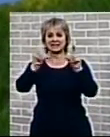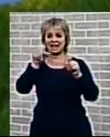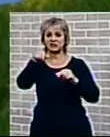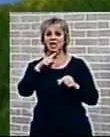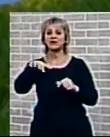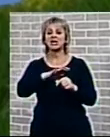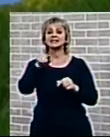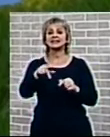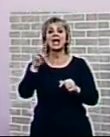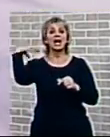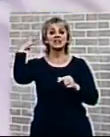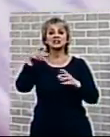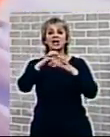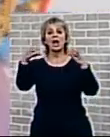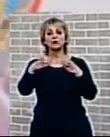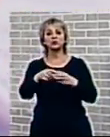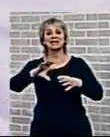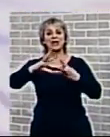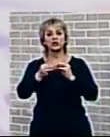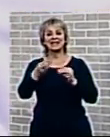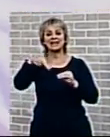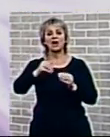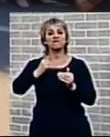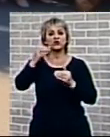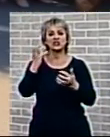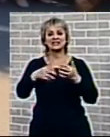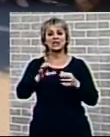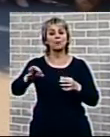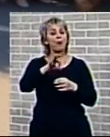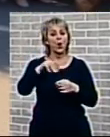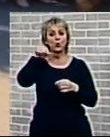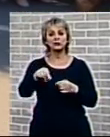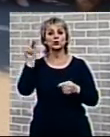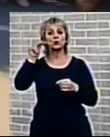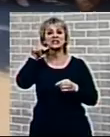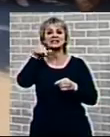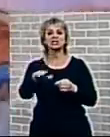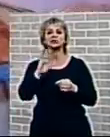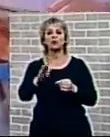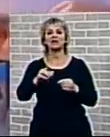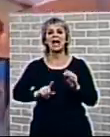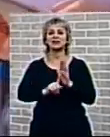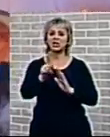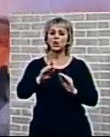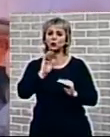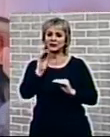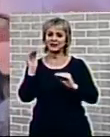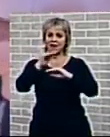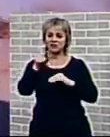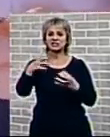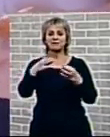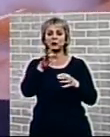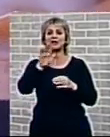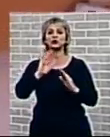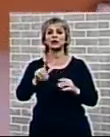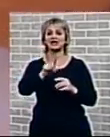в России. В кадетских корпусах результаты ЕГЭ выше, чем в среднем по области. Учатся здесь буквально от восхода до заката. Свободное